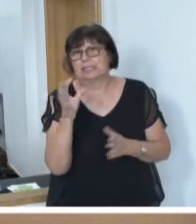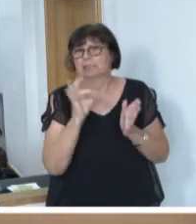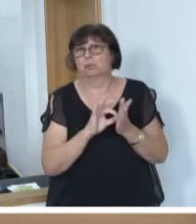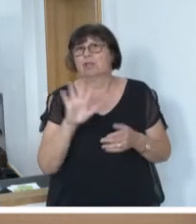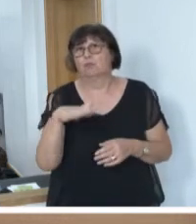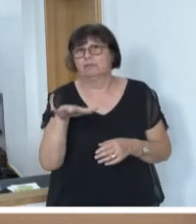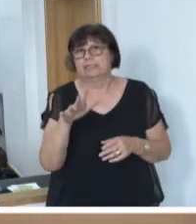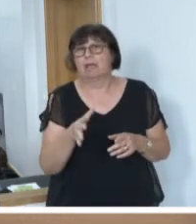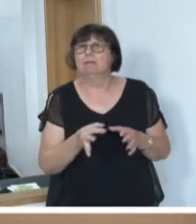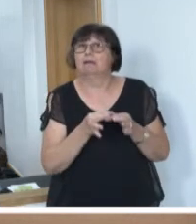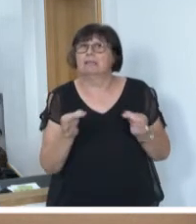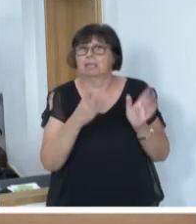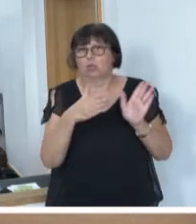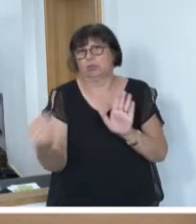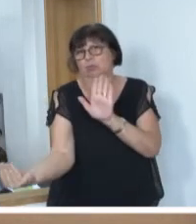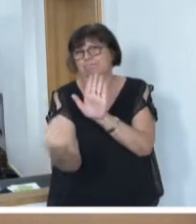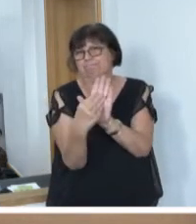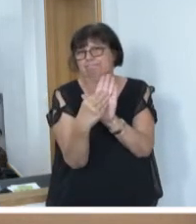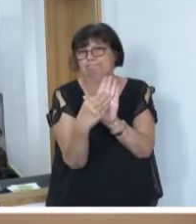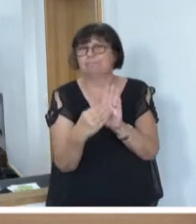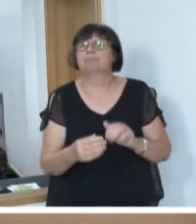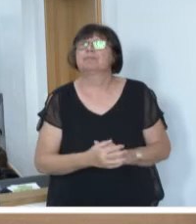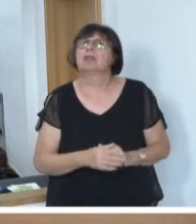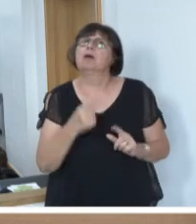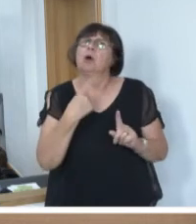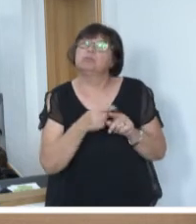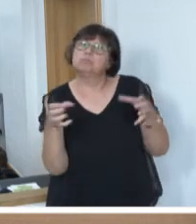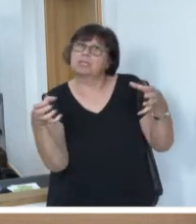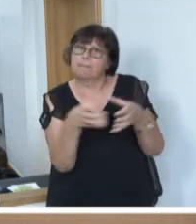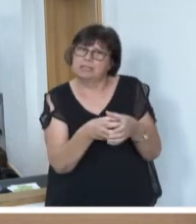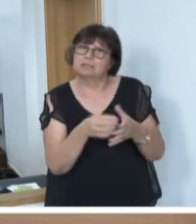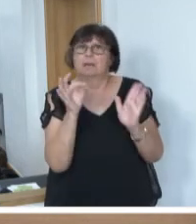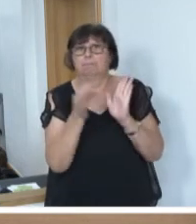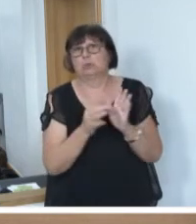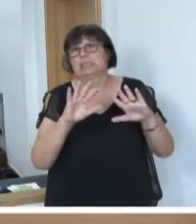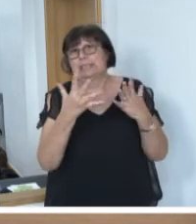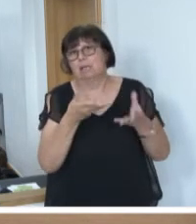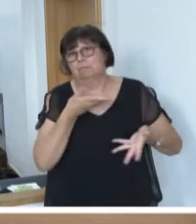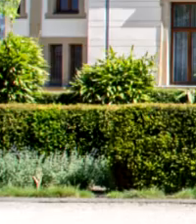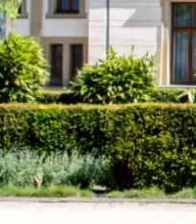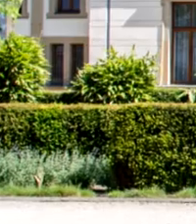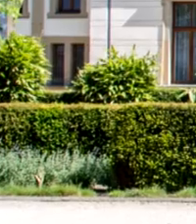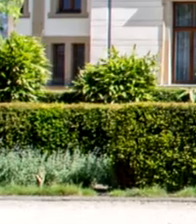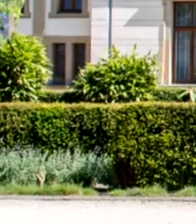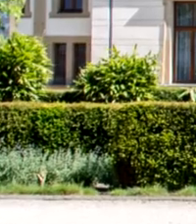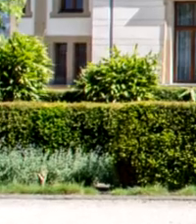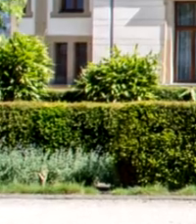Punkt 15 in die Tagesordnung aufgenommen und gemeinsam mit Punkt 10 beraten wird.